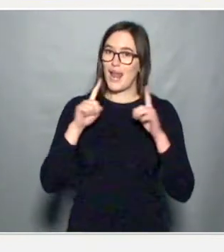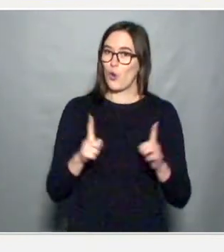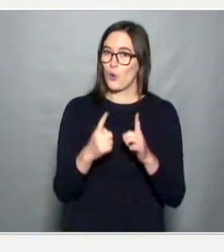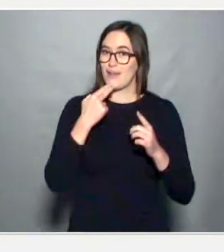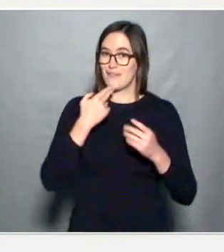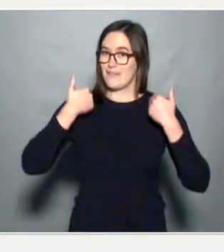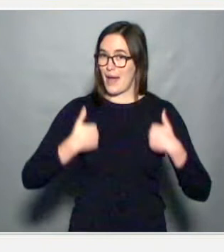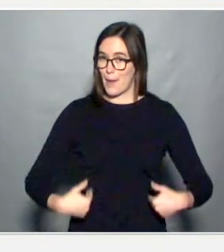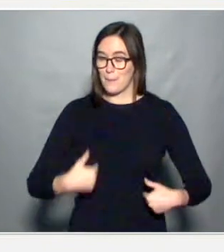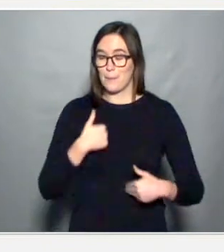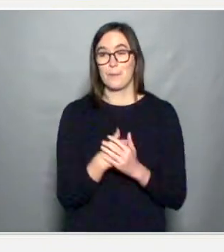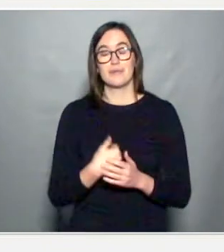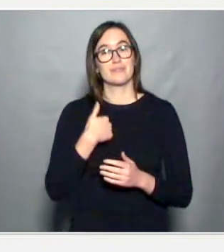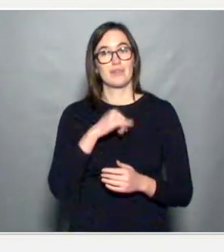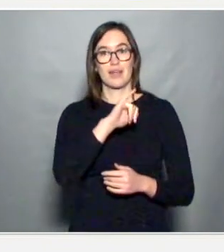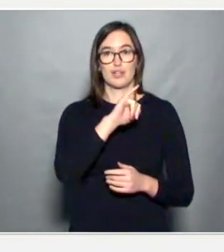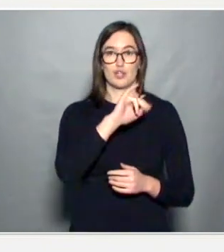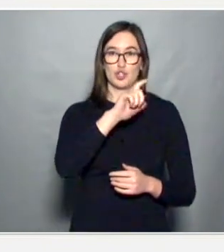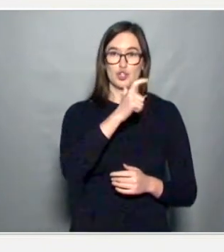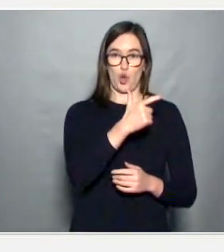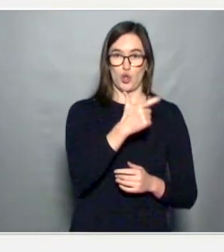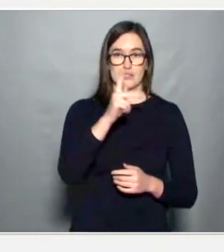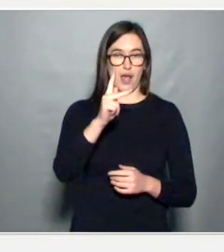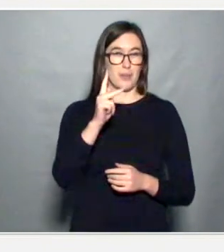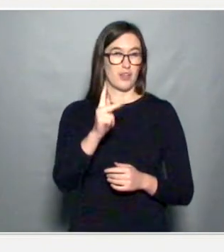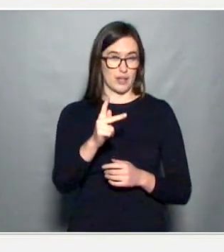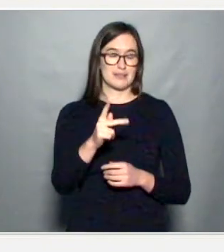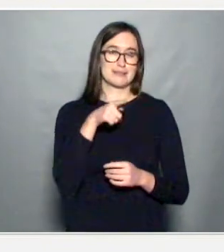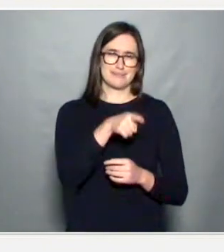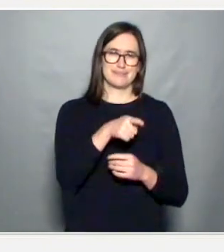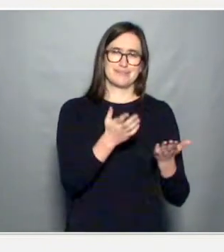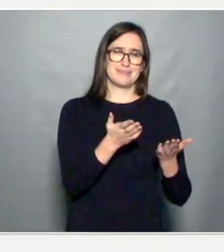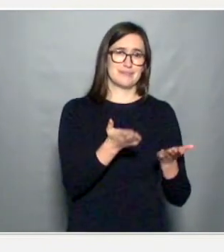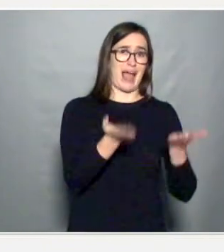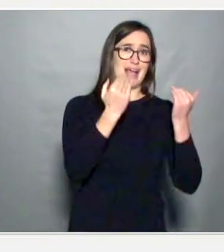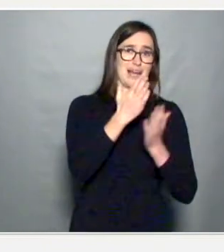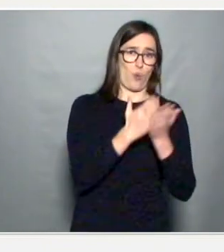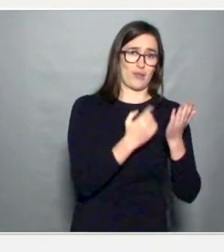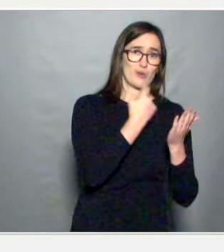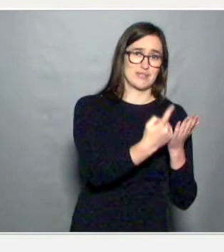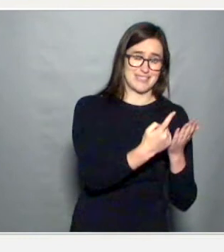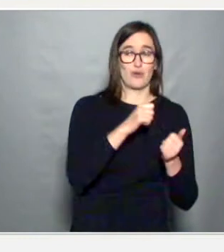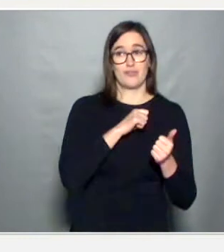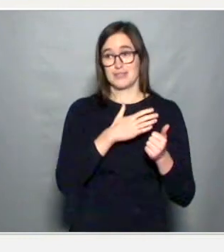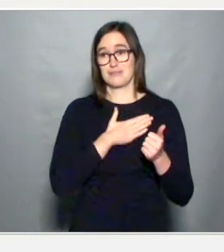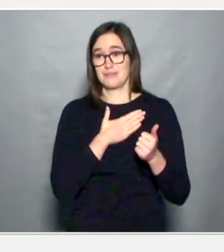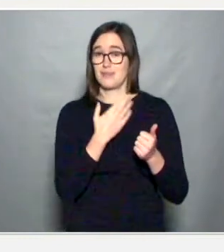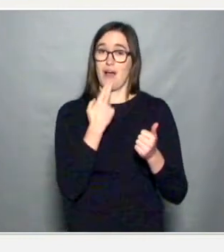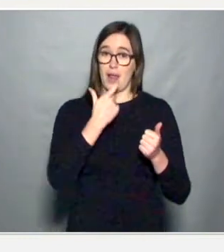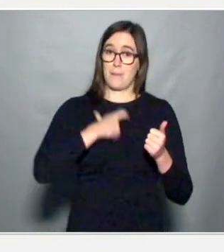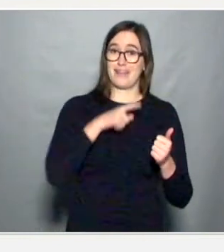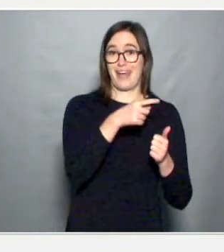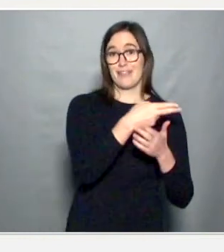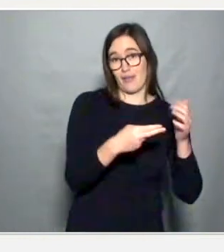vem jag är. Giorgos Karpatakis, det är den enkla vägen ut, om man vill kalla mig för det. En